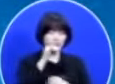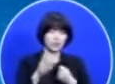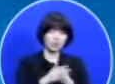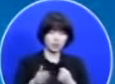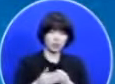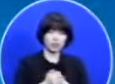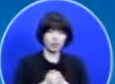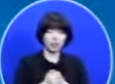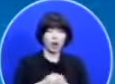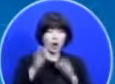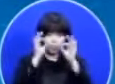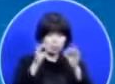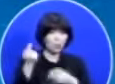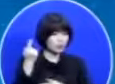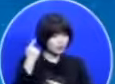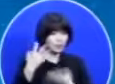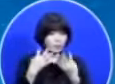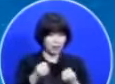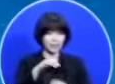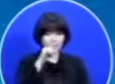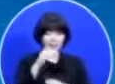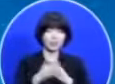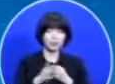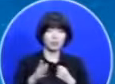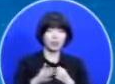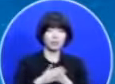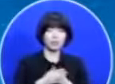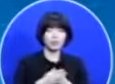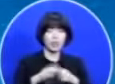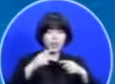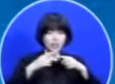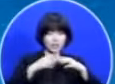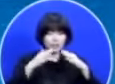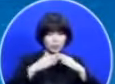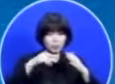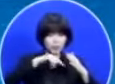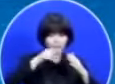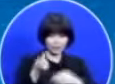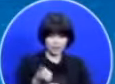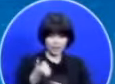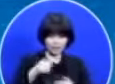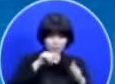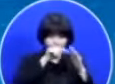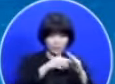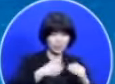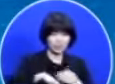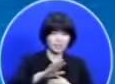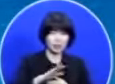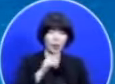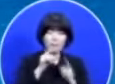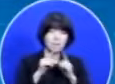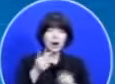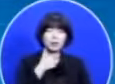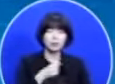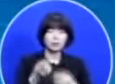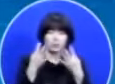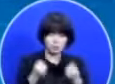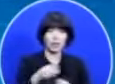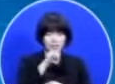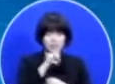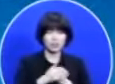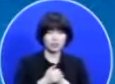보고 들은 게 많으니까 그 교 민교 의 조그만 교회가서 얼마나 말하고 싶은게 많겠어요